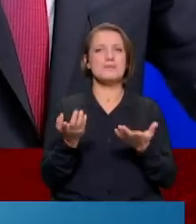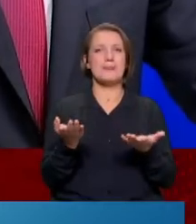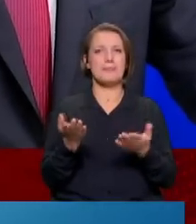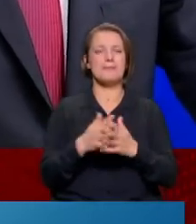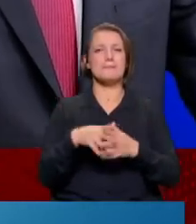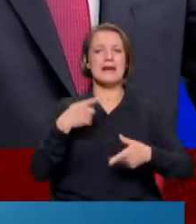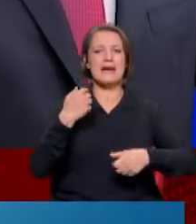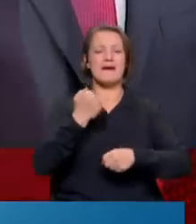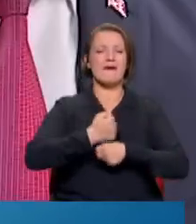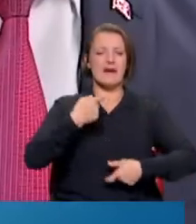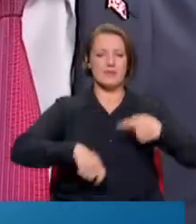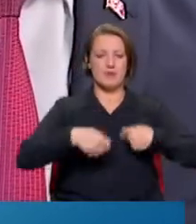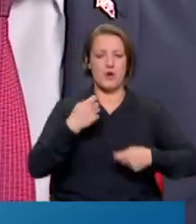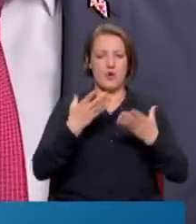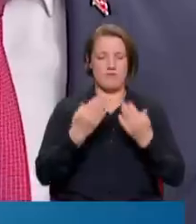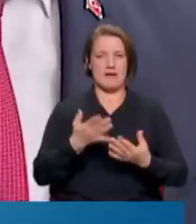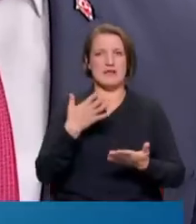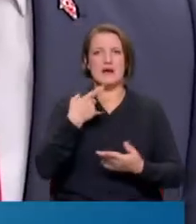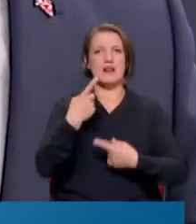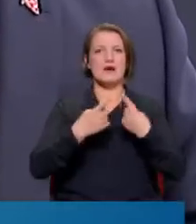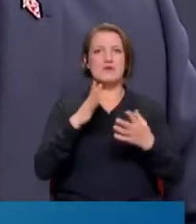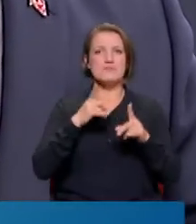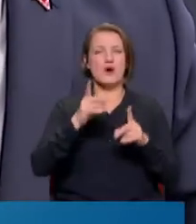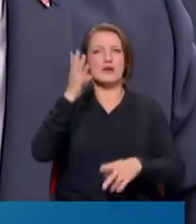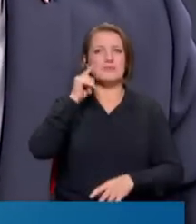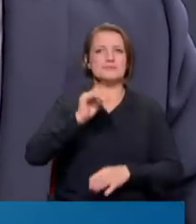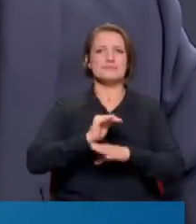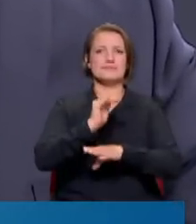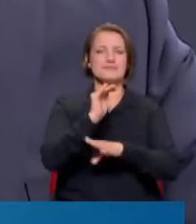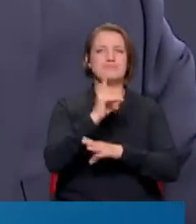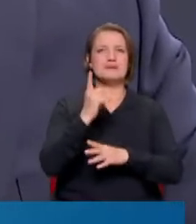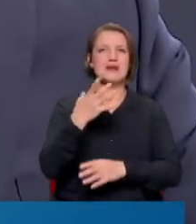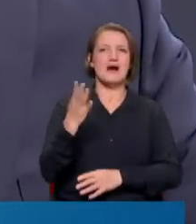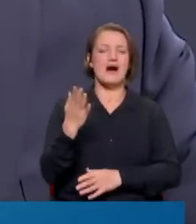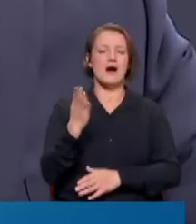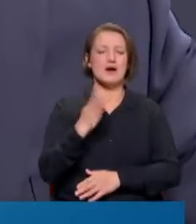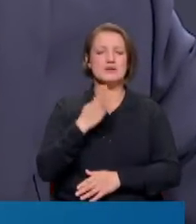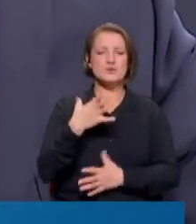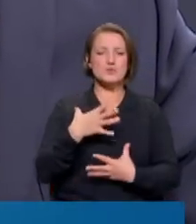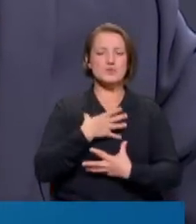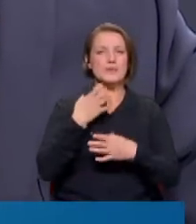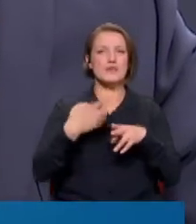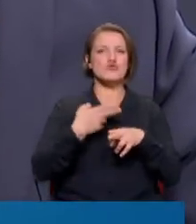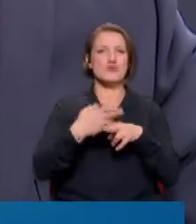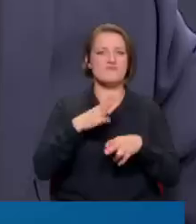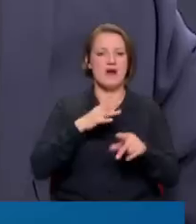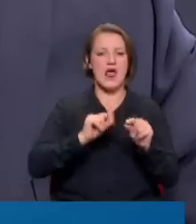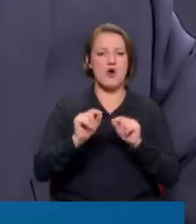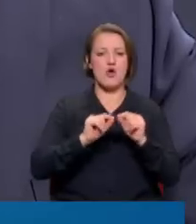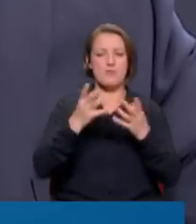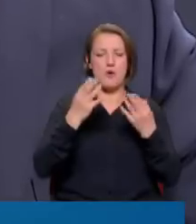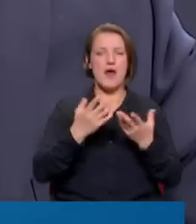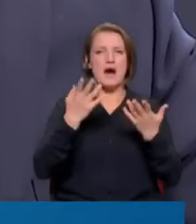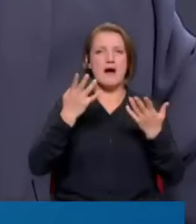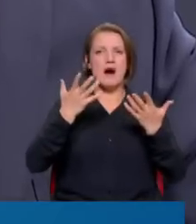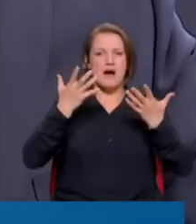var garan olmakla ilgili bir iddiamız var Bir de bu anlamda Yaşadığımız bir takım acı tecrü ekonomik olarak bize ağır